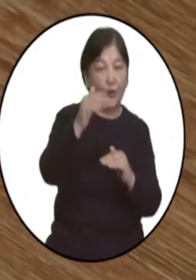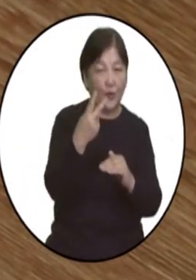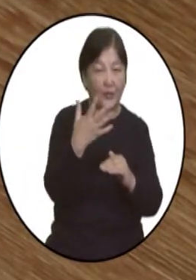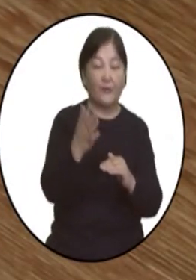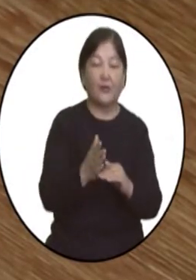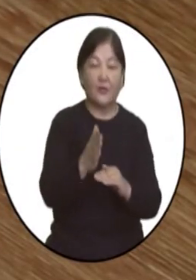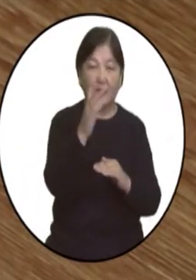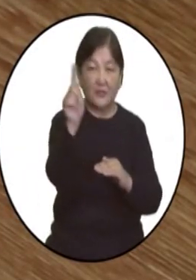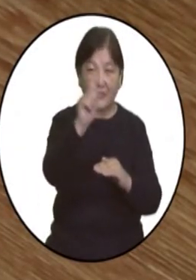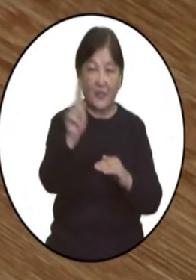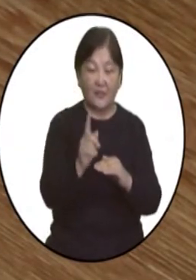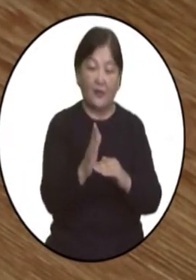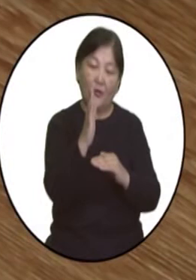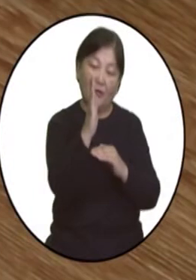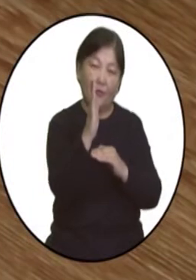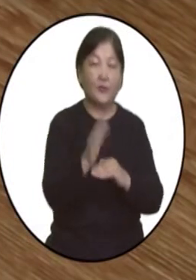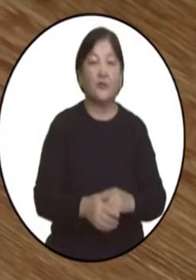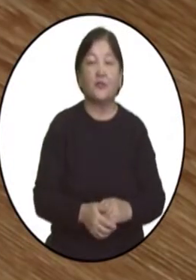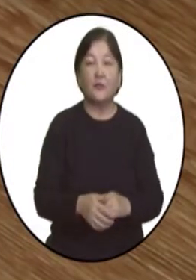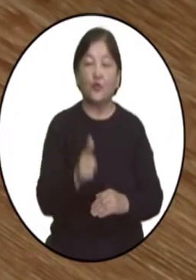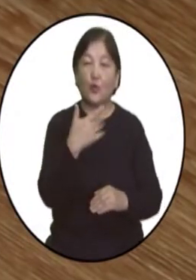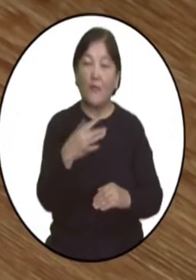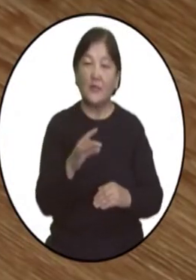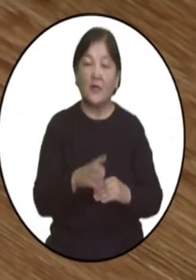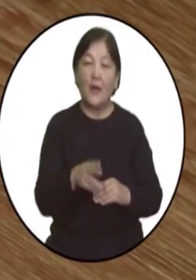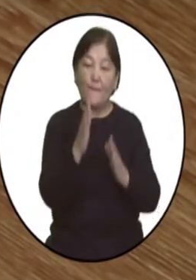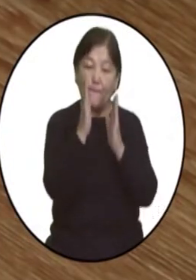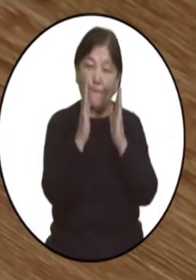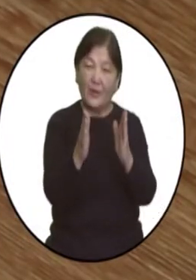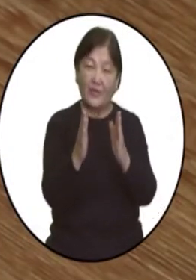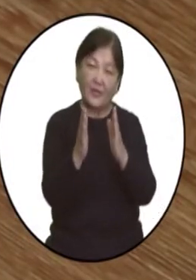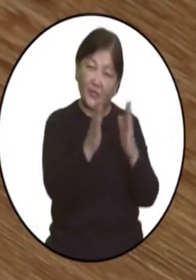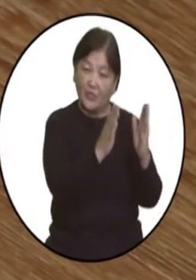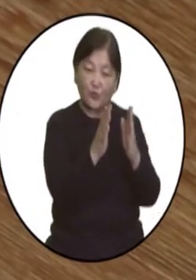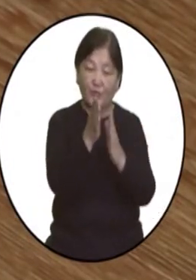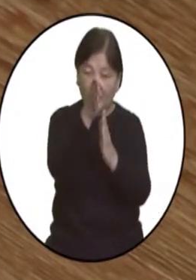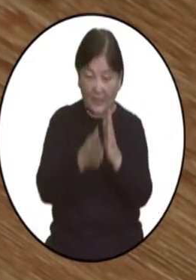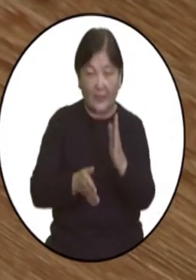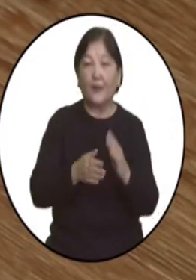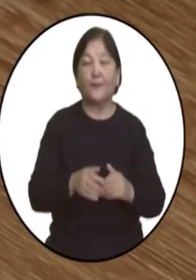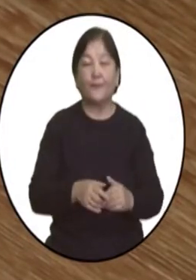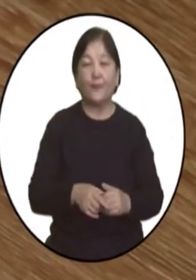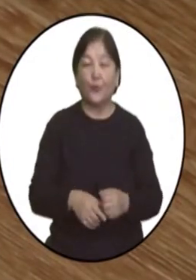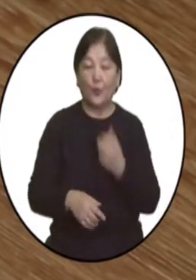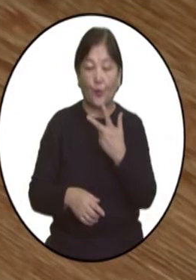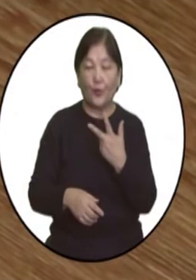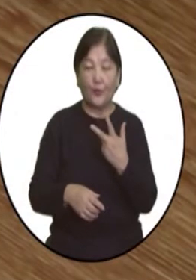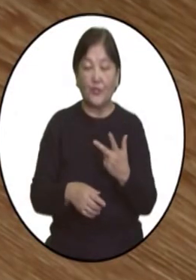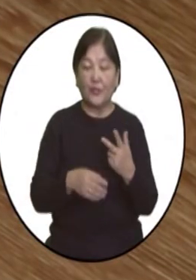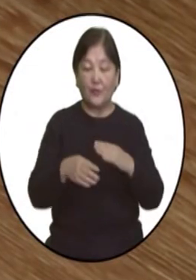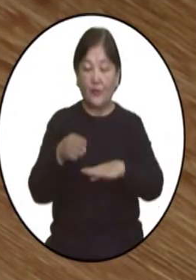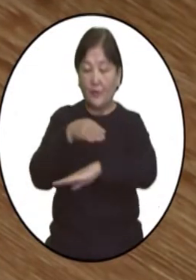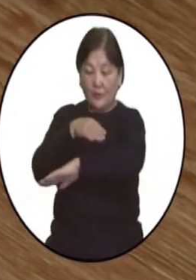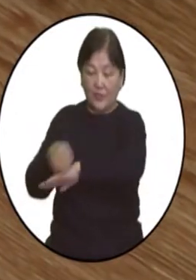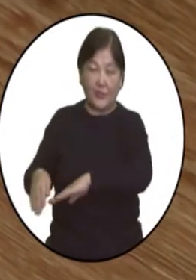Z утгаас үүнтэй огтлолцсон шулууныг параллел шилжүүлээд татъя. Мөн гуравдагч чиглэлд шугамын